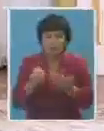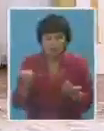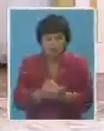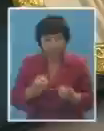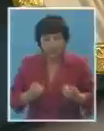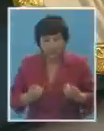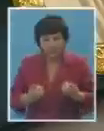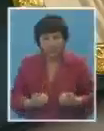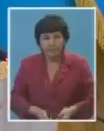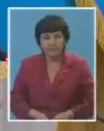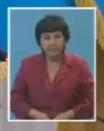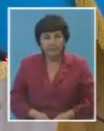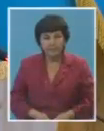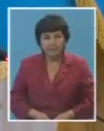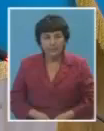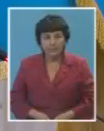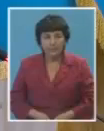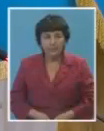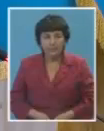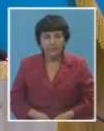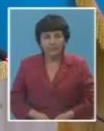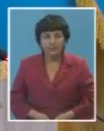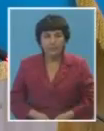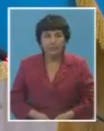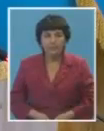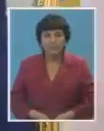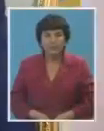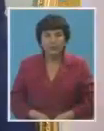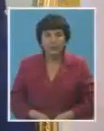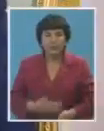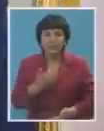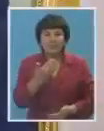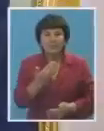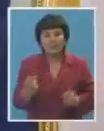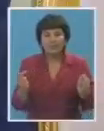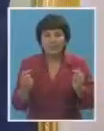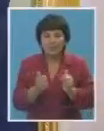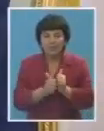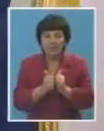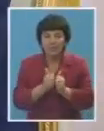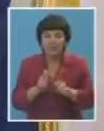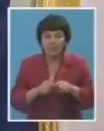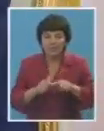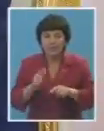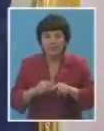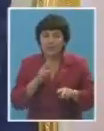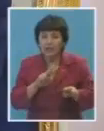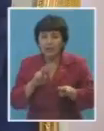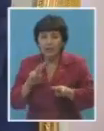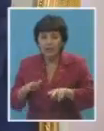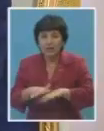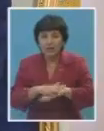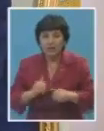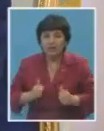сәттілік тіледі. Все твои бои казахстанцы смотрят. Сенің жекпе-жектеріңді жерлестерің жіті бақылап отырады. Қазақстанды